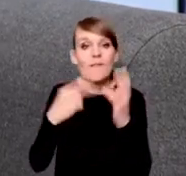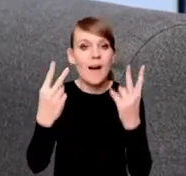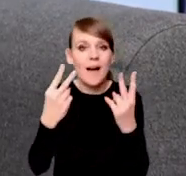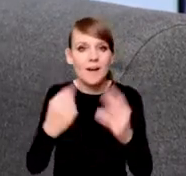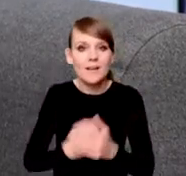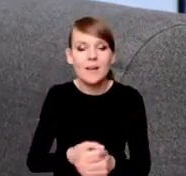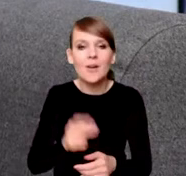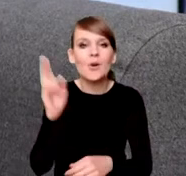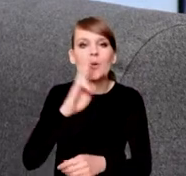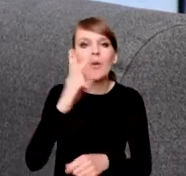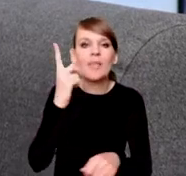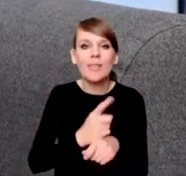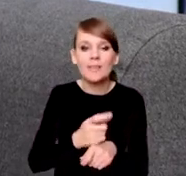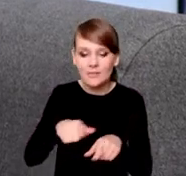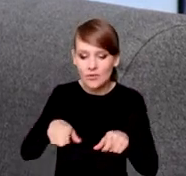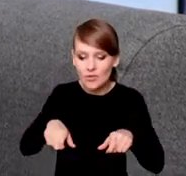tory?